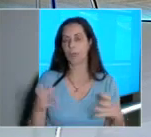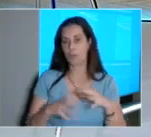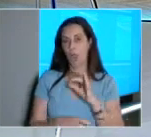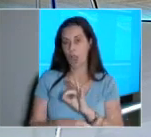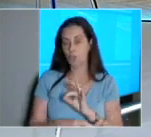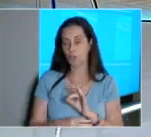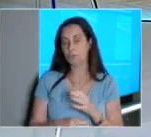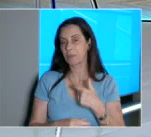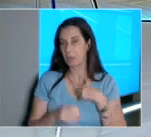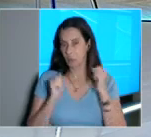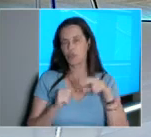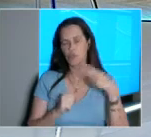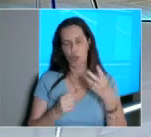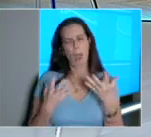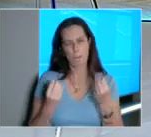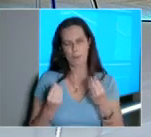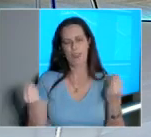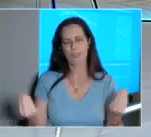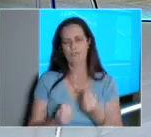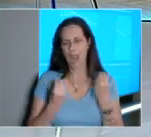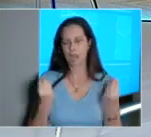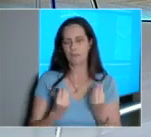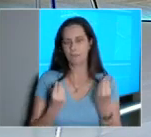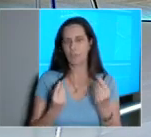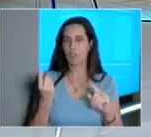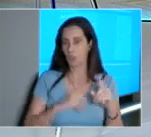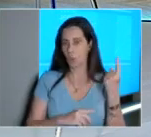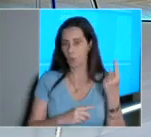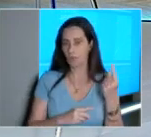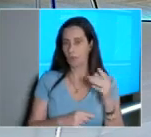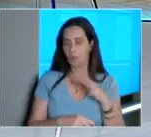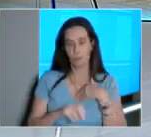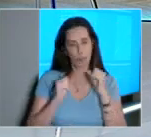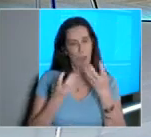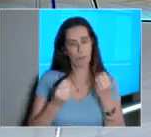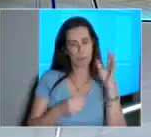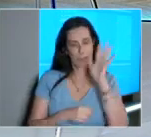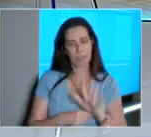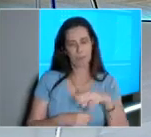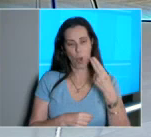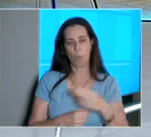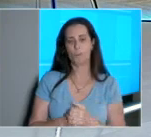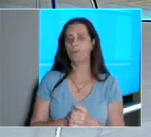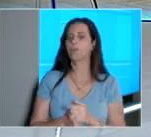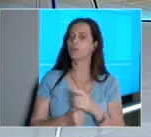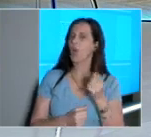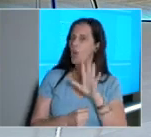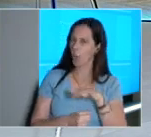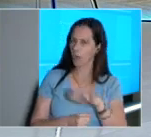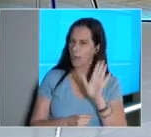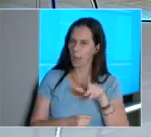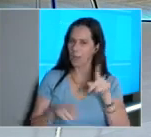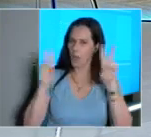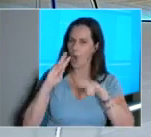ביתנו. אני מניח שיהיו שם עוד הרבה הרבה דברים שיקרו ויספקו לך גם, אני מניח, גם הרבה סרטונים וציוצים. אגב, לא רק להם, יכול להיות